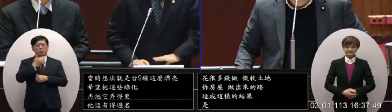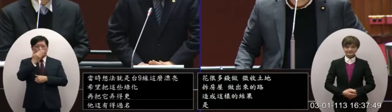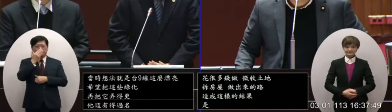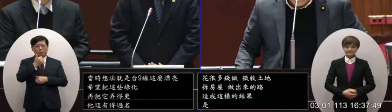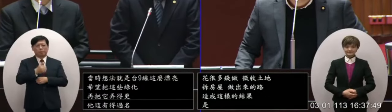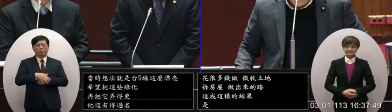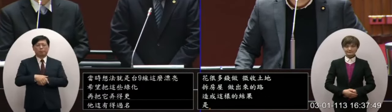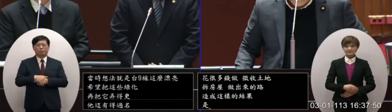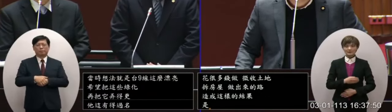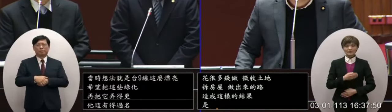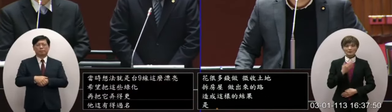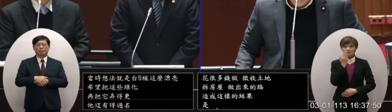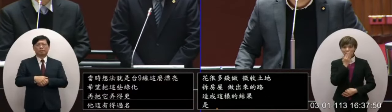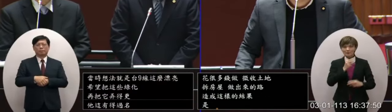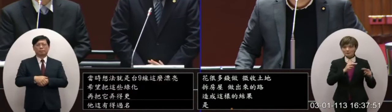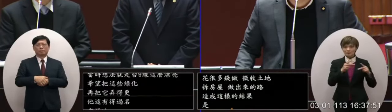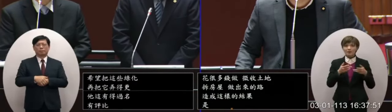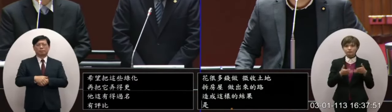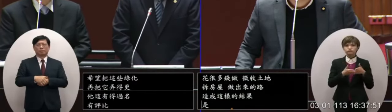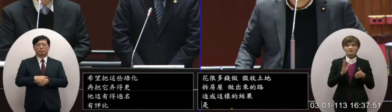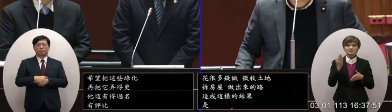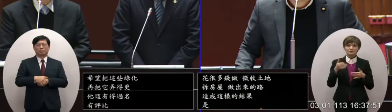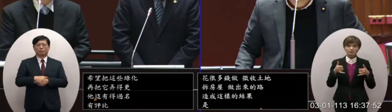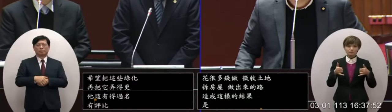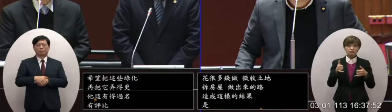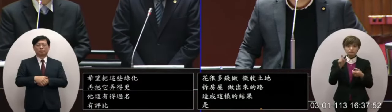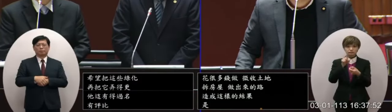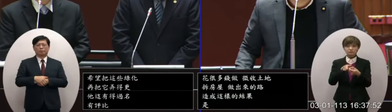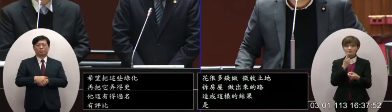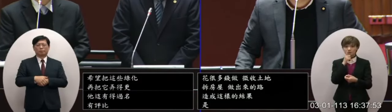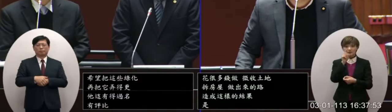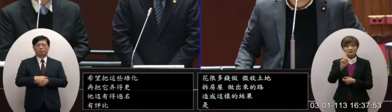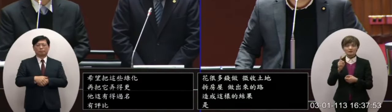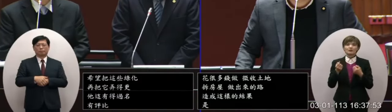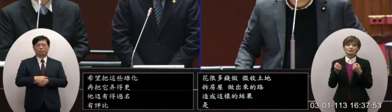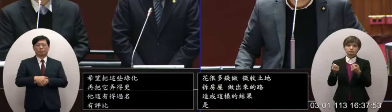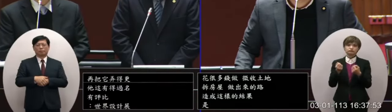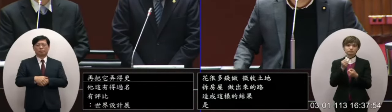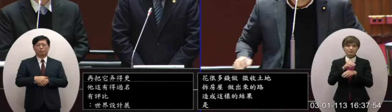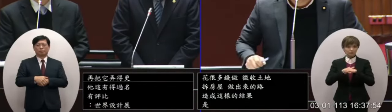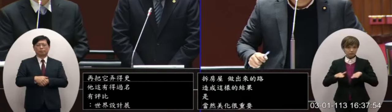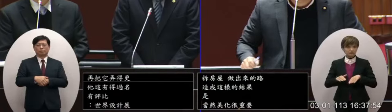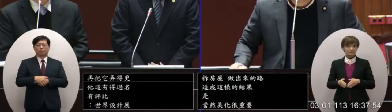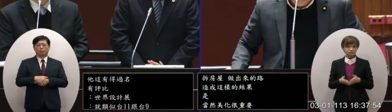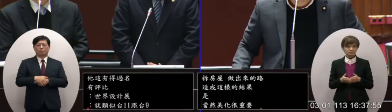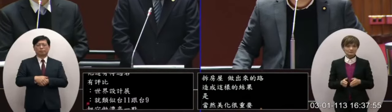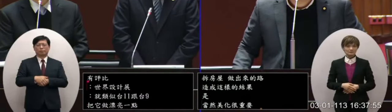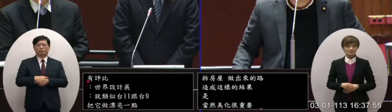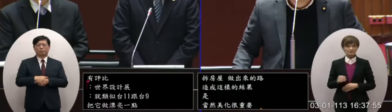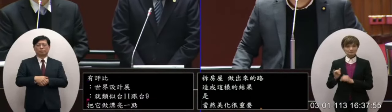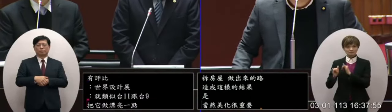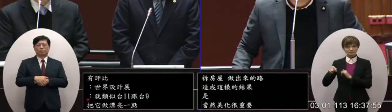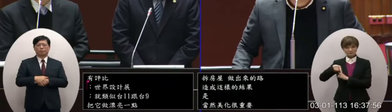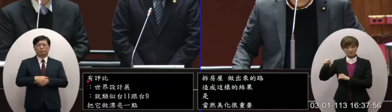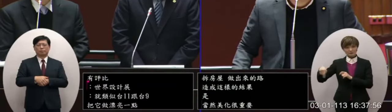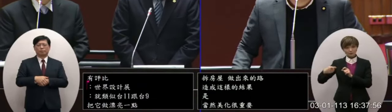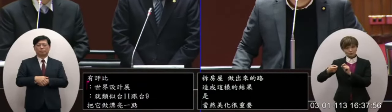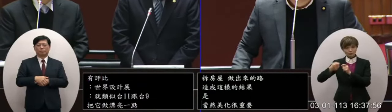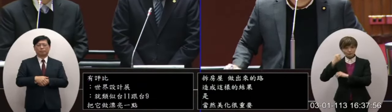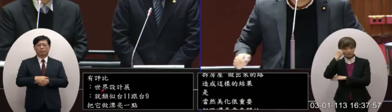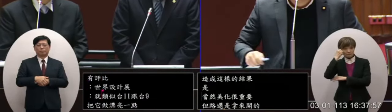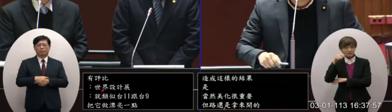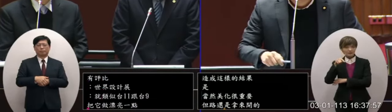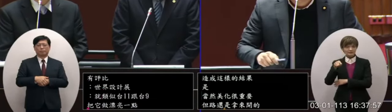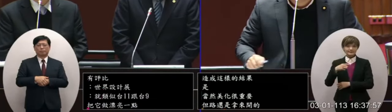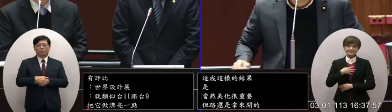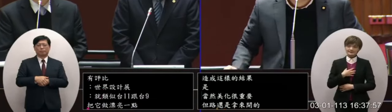是美化很重要，就是路还是拿来开的啦。部长，我其实真的代表鹿野地区民众的心声。部长，你